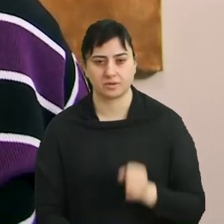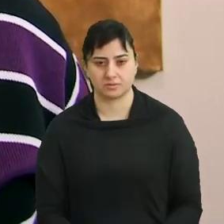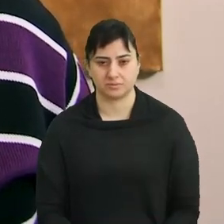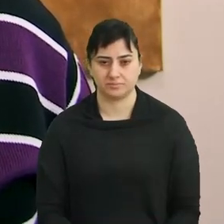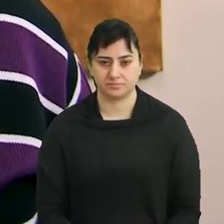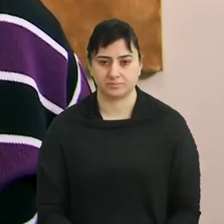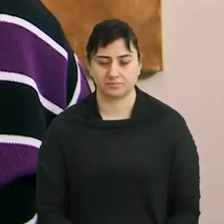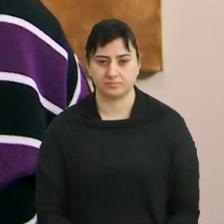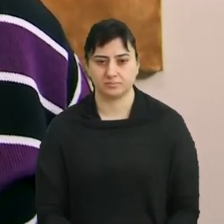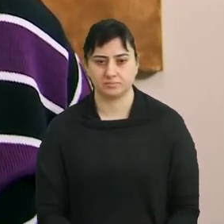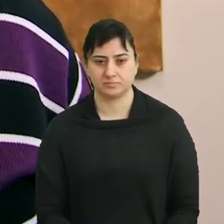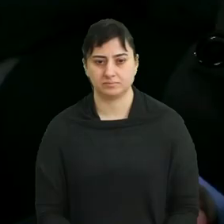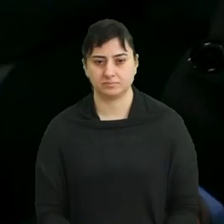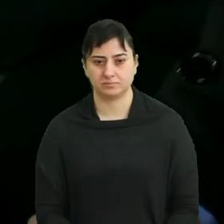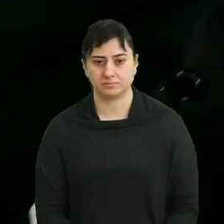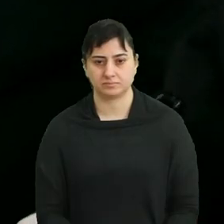alırım kayınca.